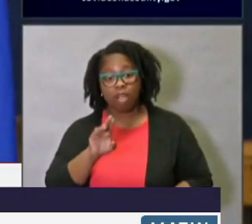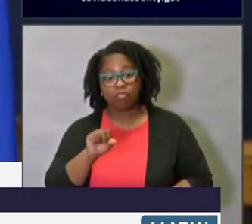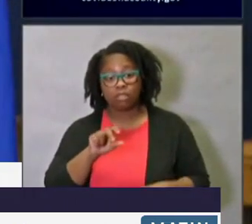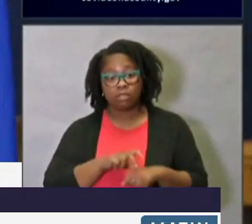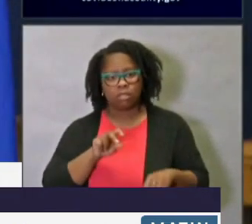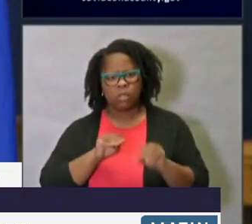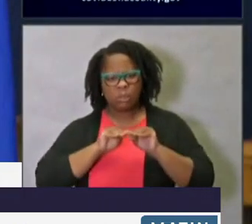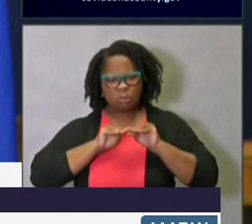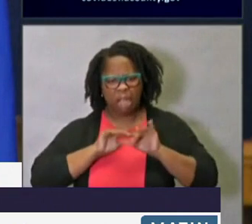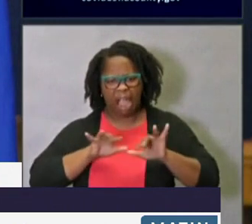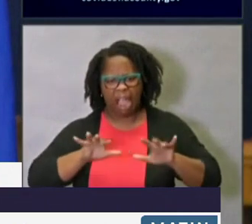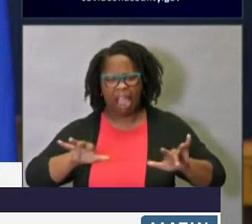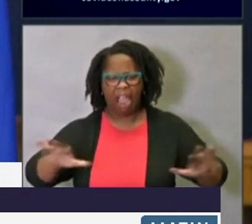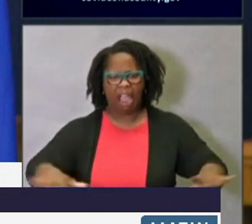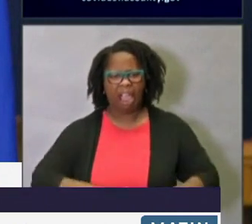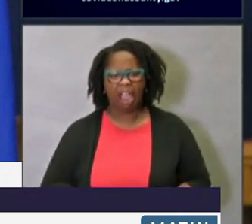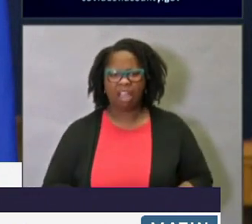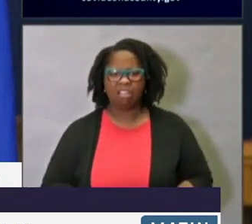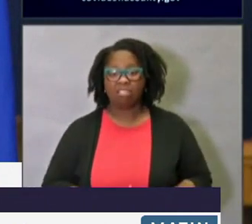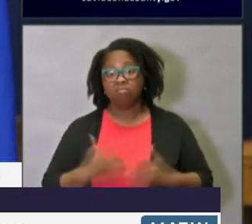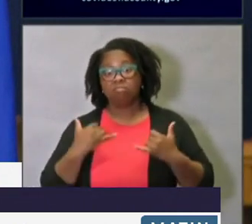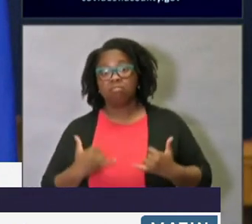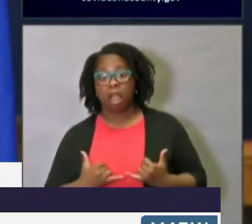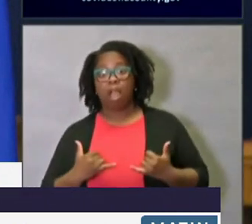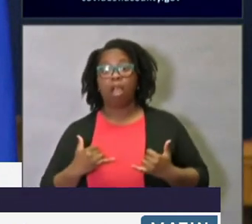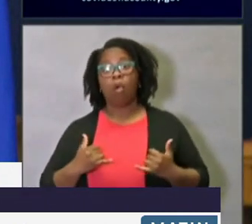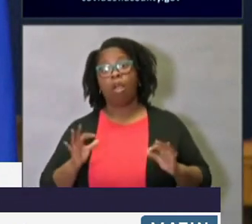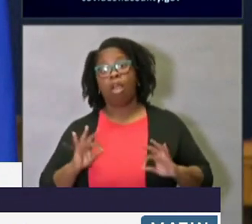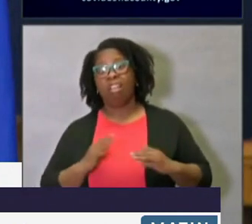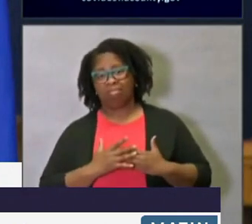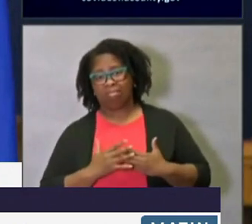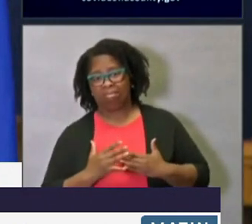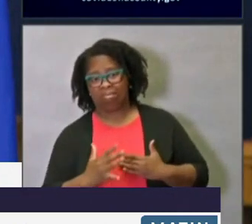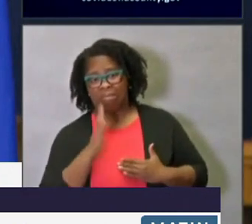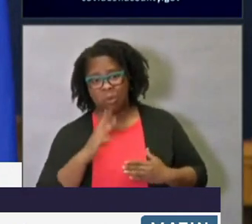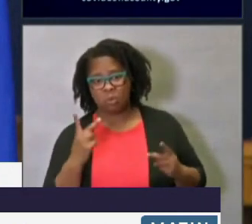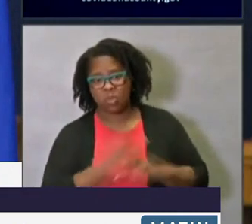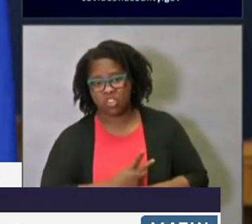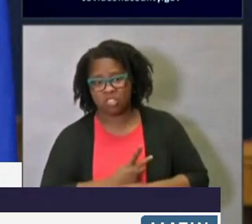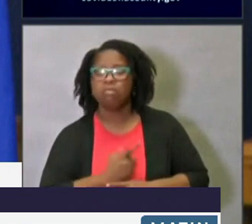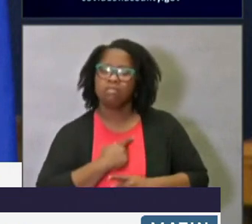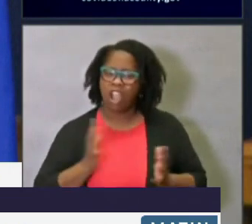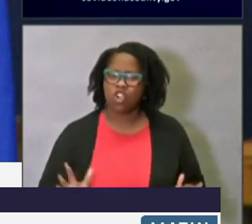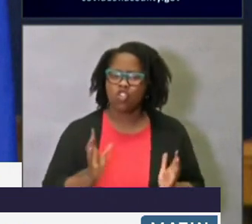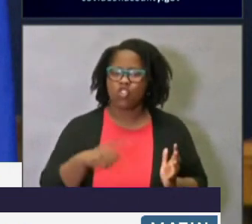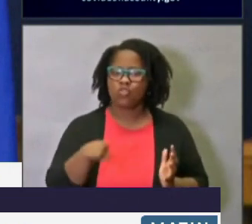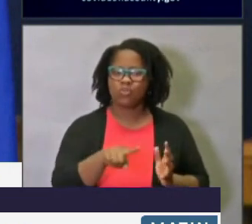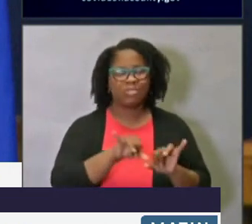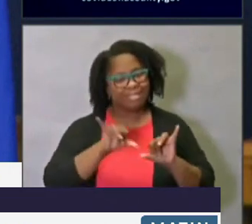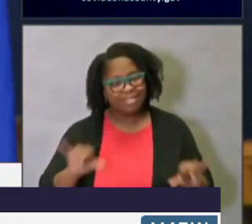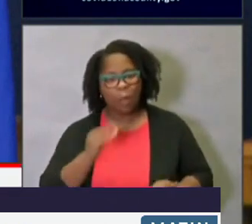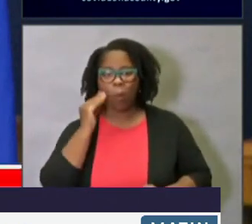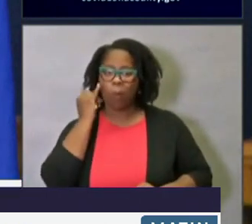nous pouvons nous attendre à d augmentation alarmante des hospitalisations et des décès dans les semaines à venir j'appelle tout le monde à